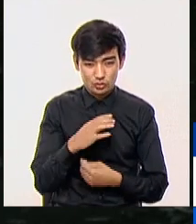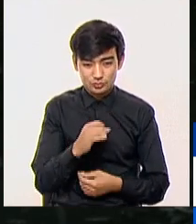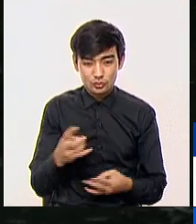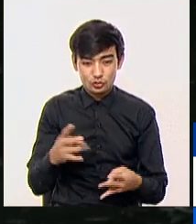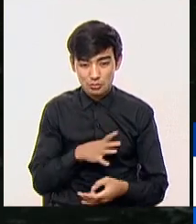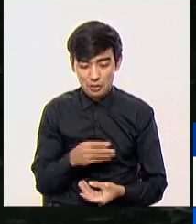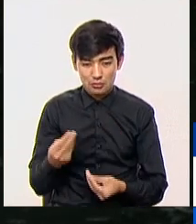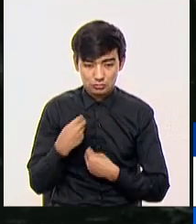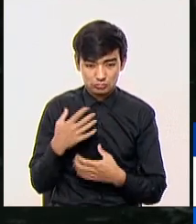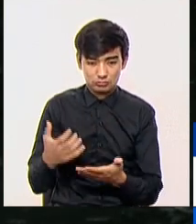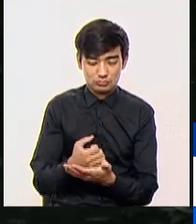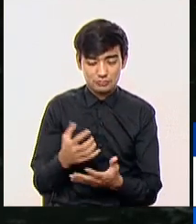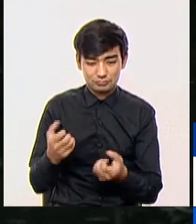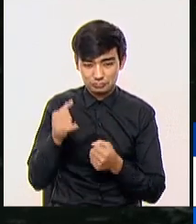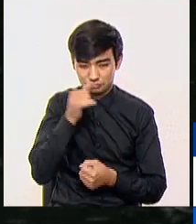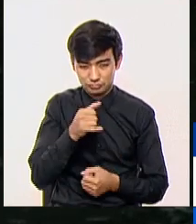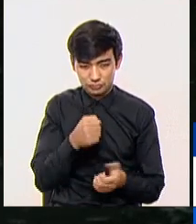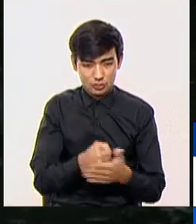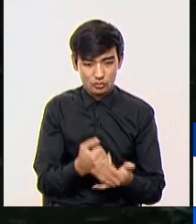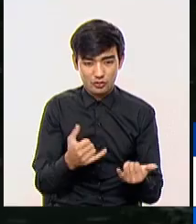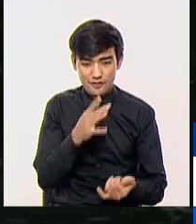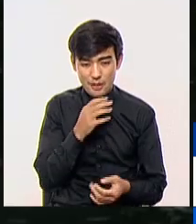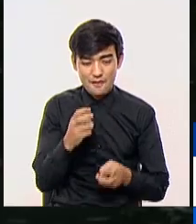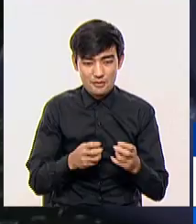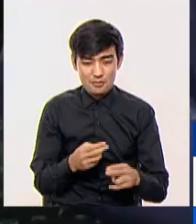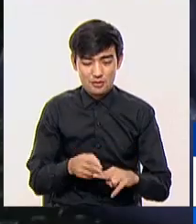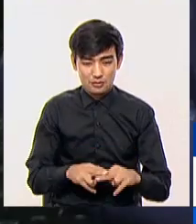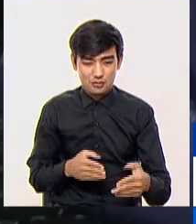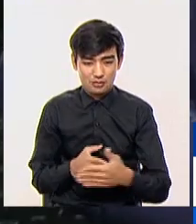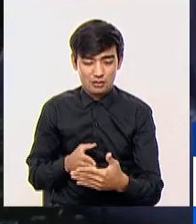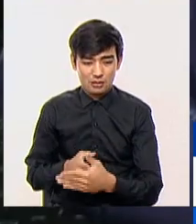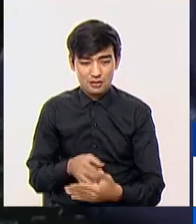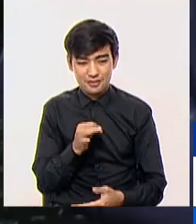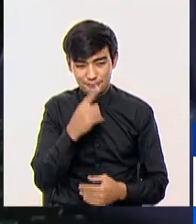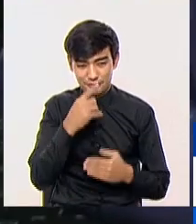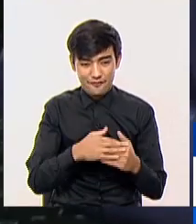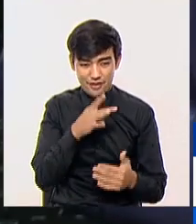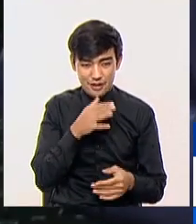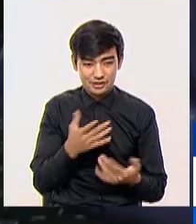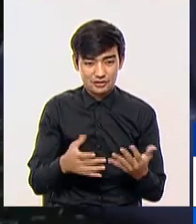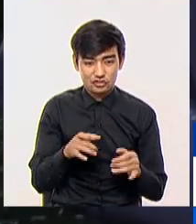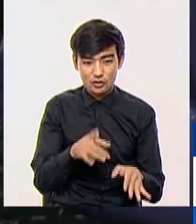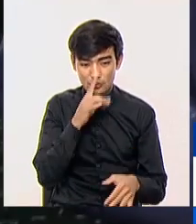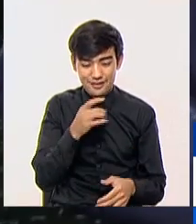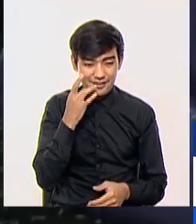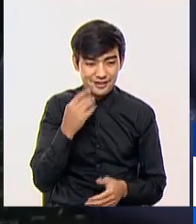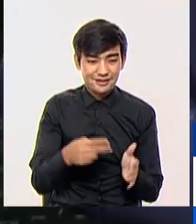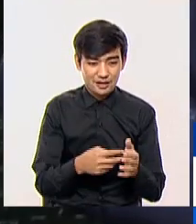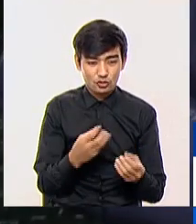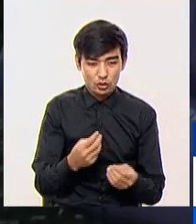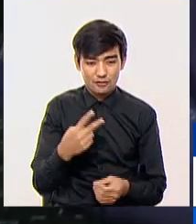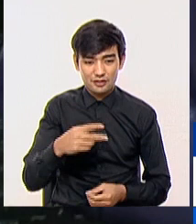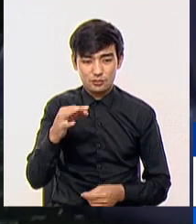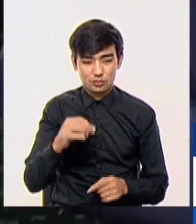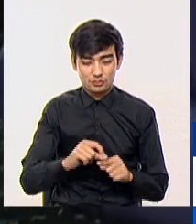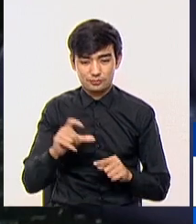алмай отырғандарын айтады. Соның кесірінен фермалардың көбі тығырыққа тірелген. Ал жуық арада жағдай реттелмесе, жұмыртқаның бағасы тағы